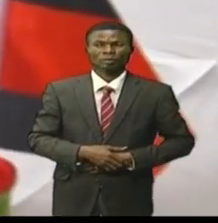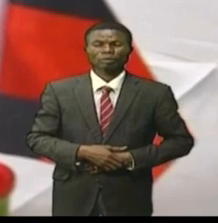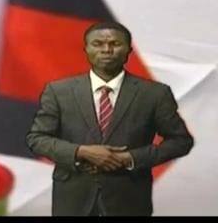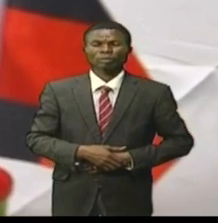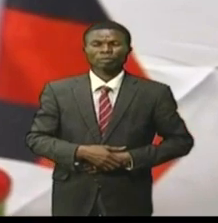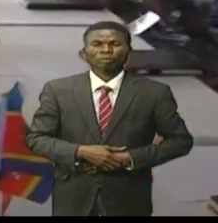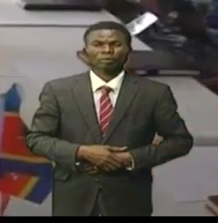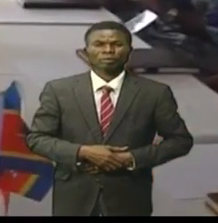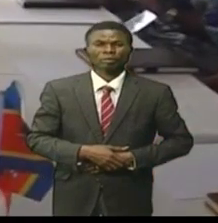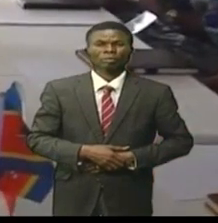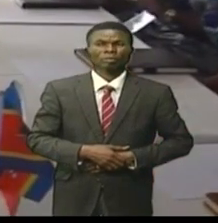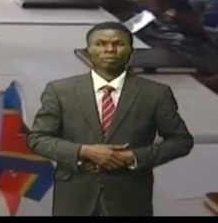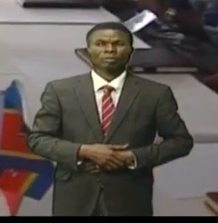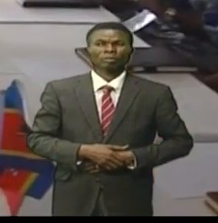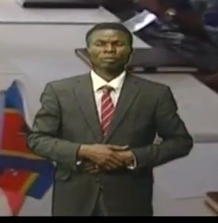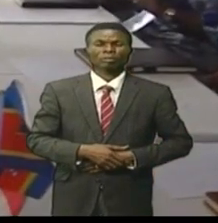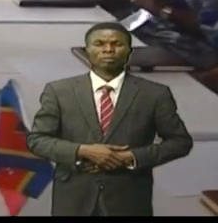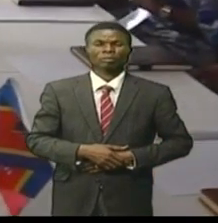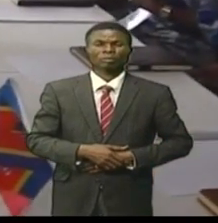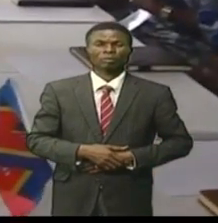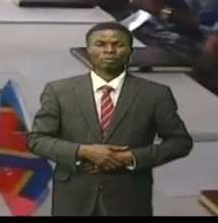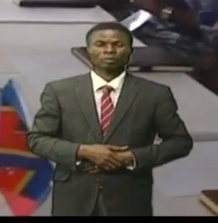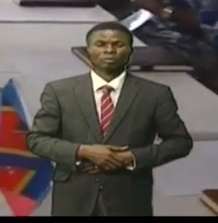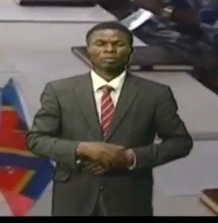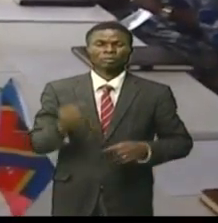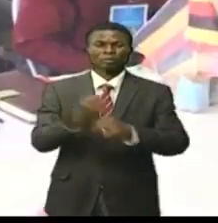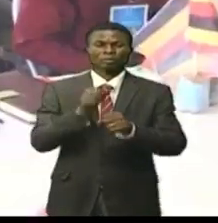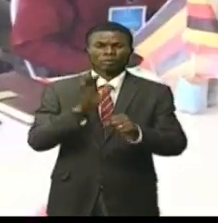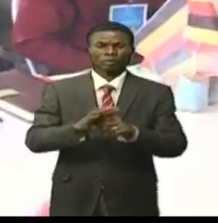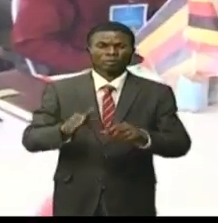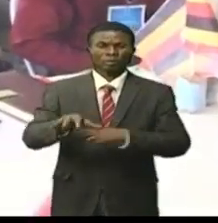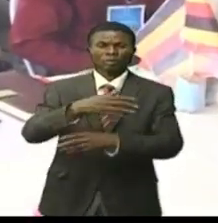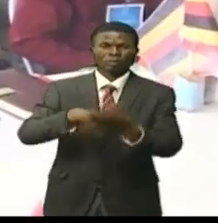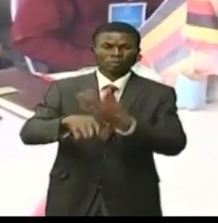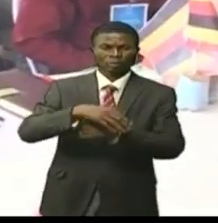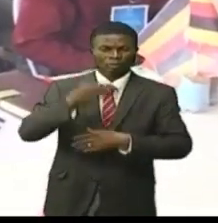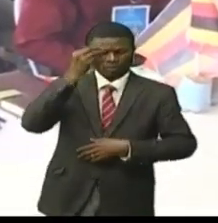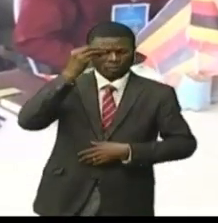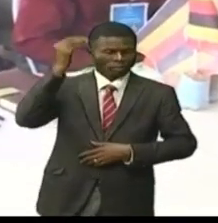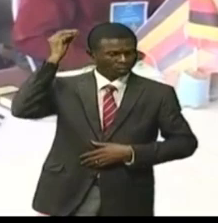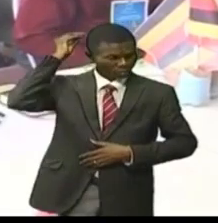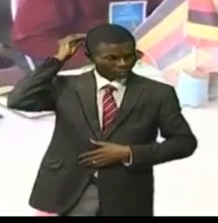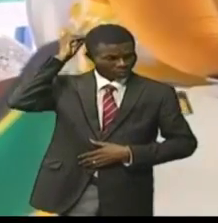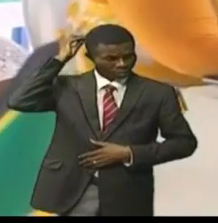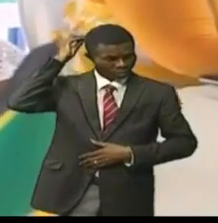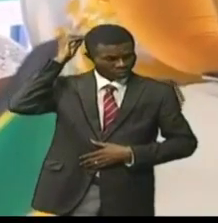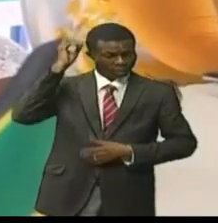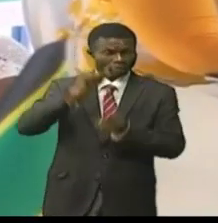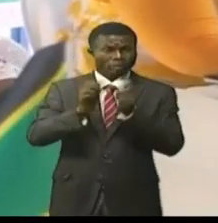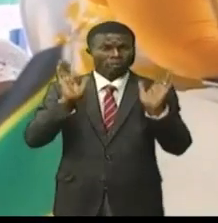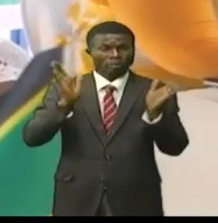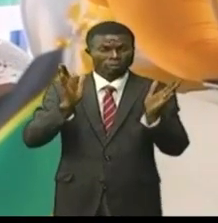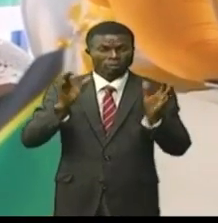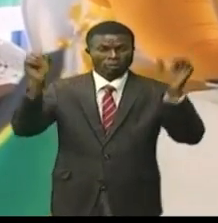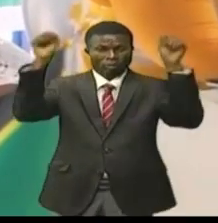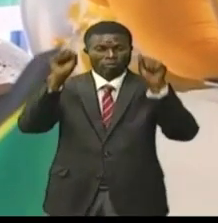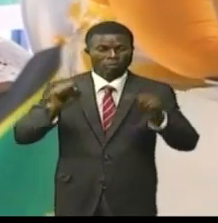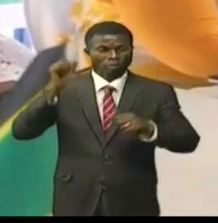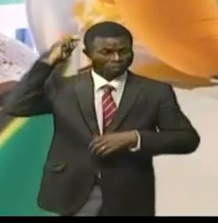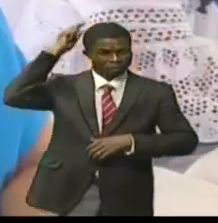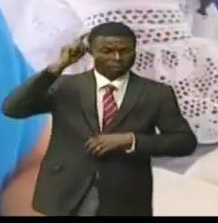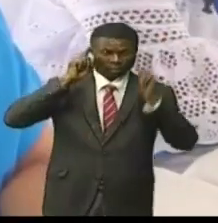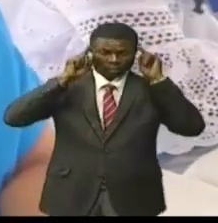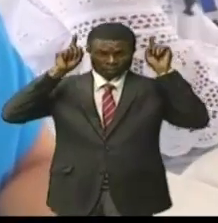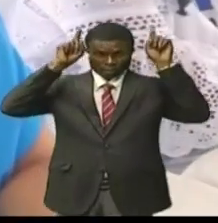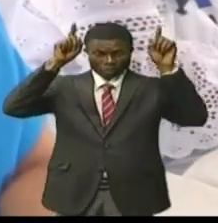réduit la capacité à communiquer et à interagir. Le trouble du spectre de l'autisme a une incidence sur le système nerveux. On